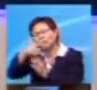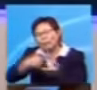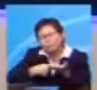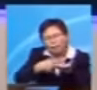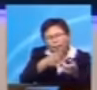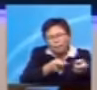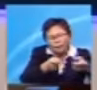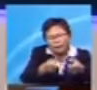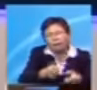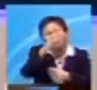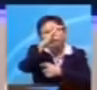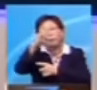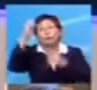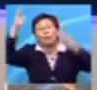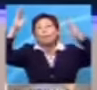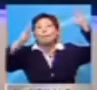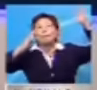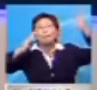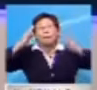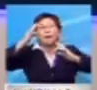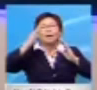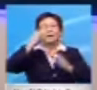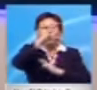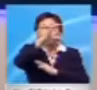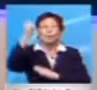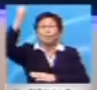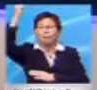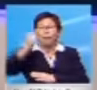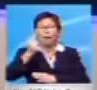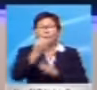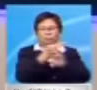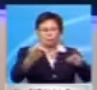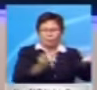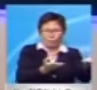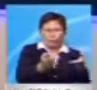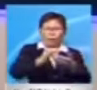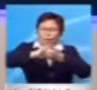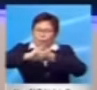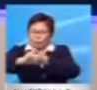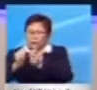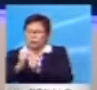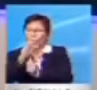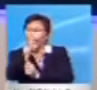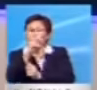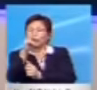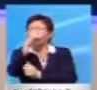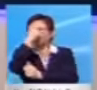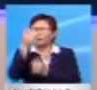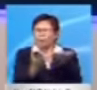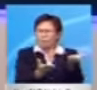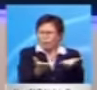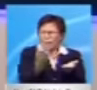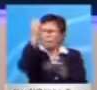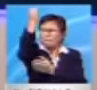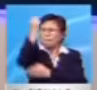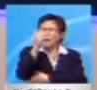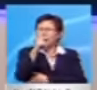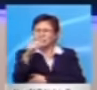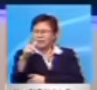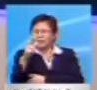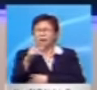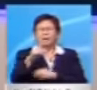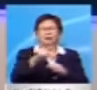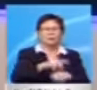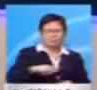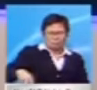pengendali Syarikat bas Metro agar menyediakan perkhidmatan bas mesra Oku ini kerana perkhidmatan bas Metro yang beroperasi